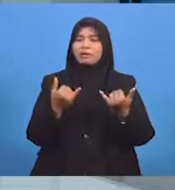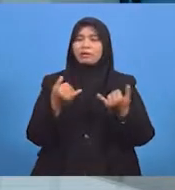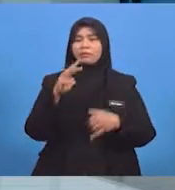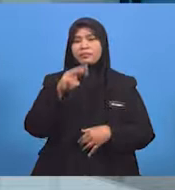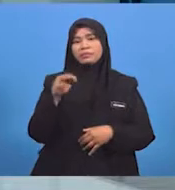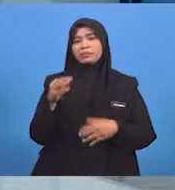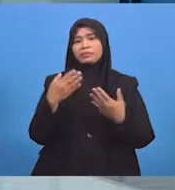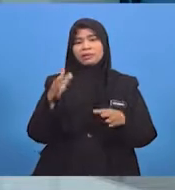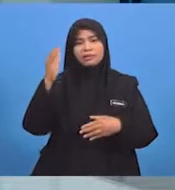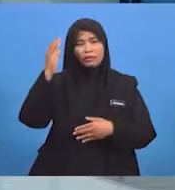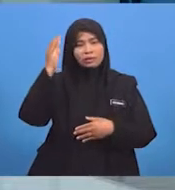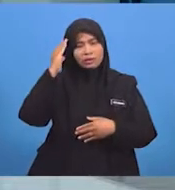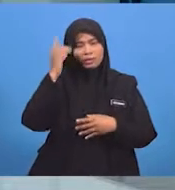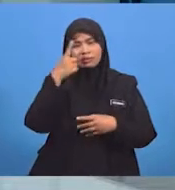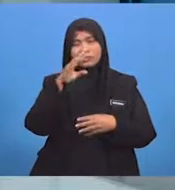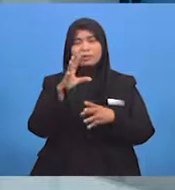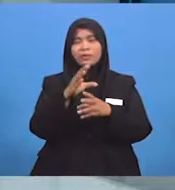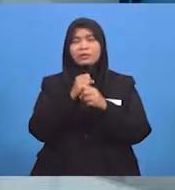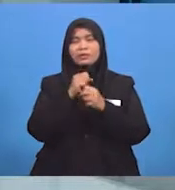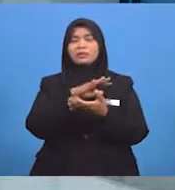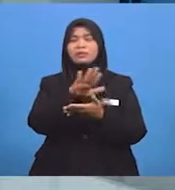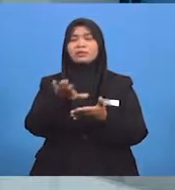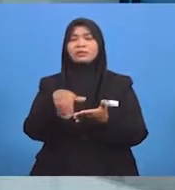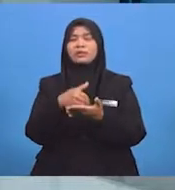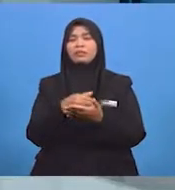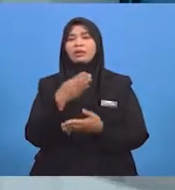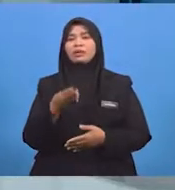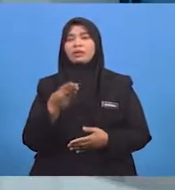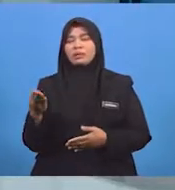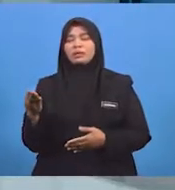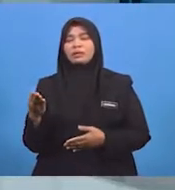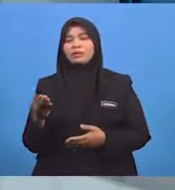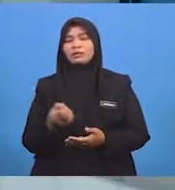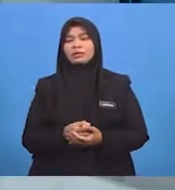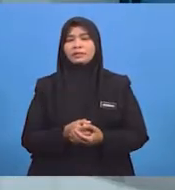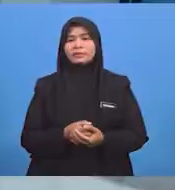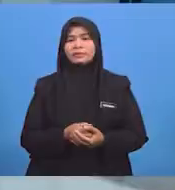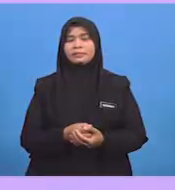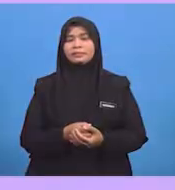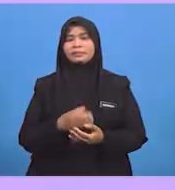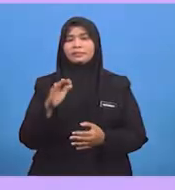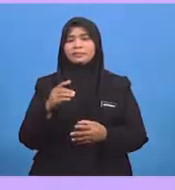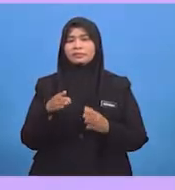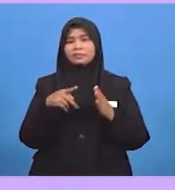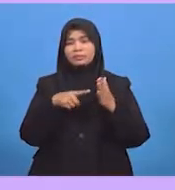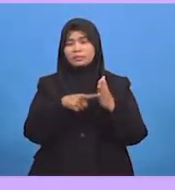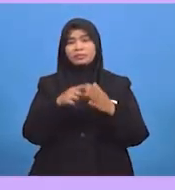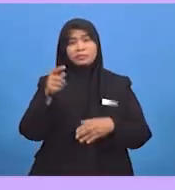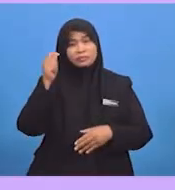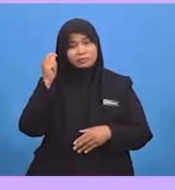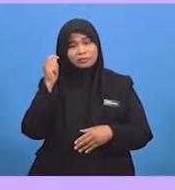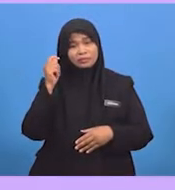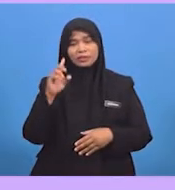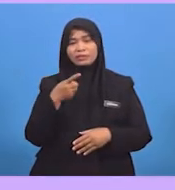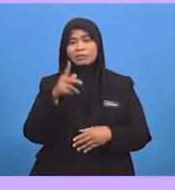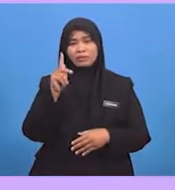tahu untuk mendapatkan semua barang-barang dan perkhidmatan yang dipaparkan tadi. Kita perlukan